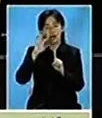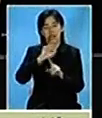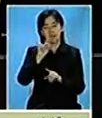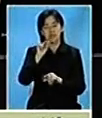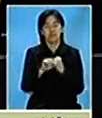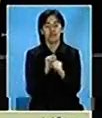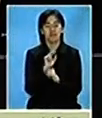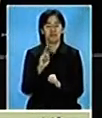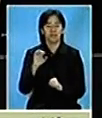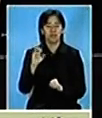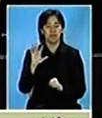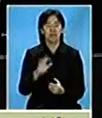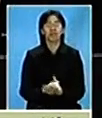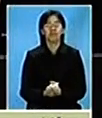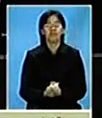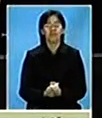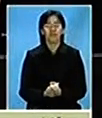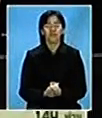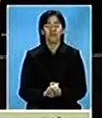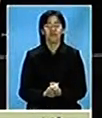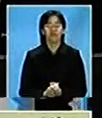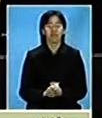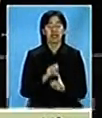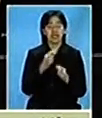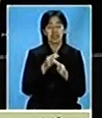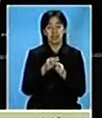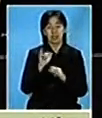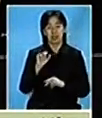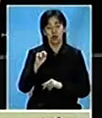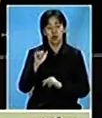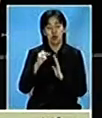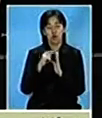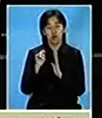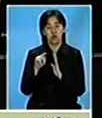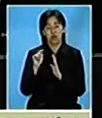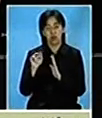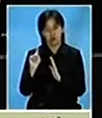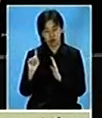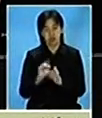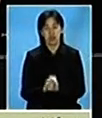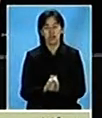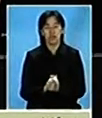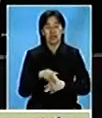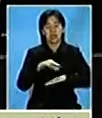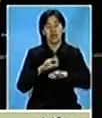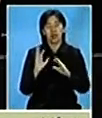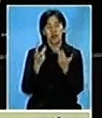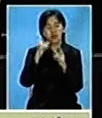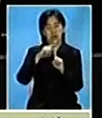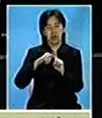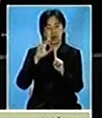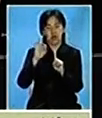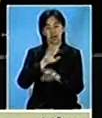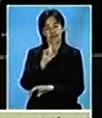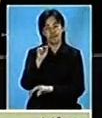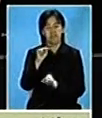2555ความเป็นรัฐมนตรีของนายยงยุทธวิชัยดิษฐ์จึงสิ้นสุดลงตั้งแต่วันที่30กันยายน